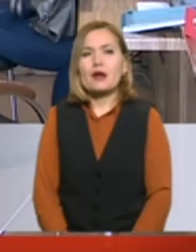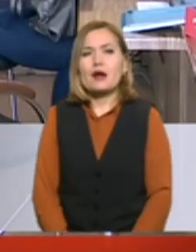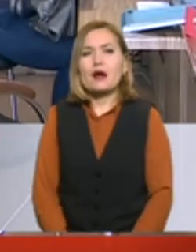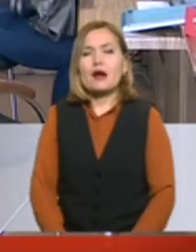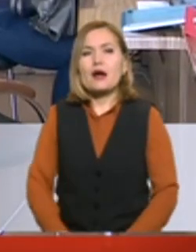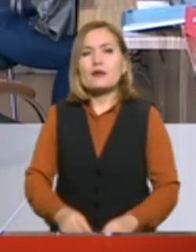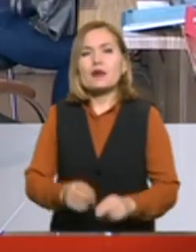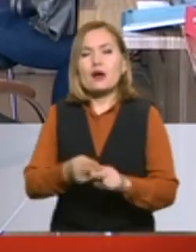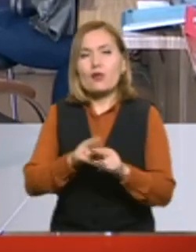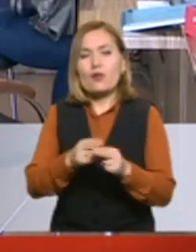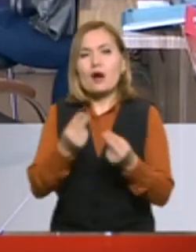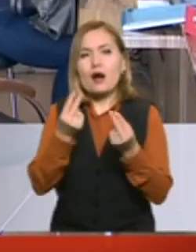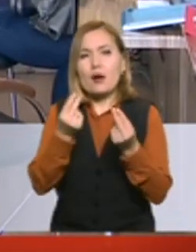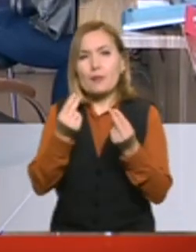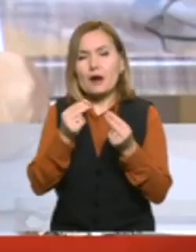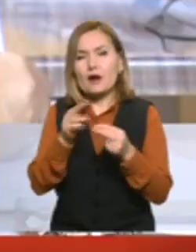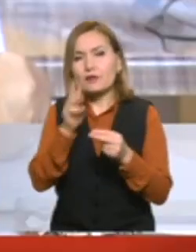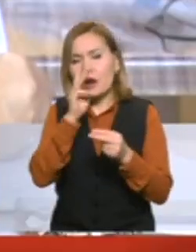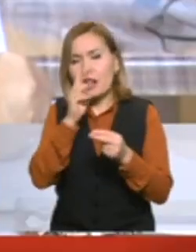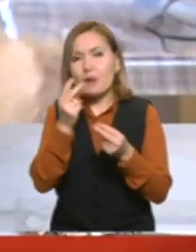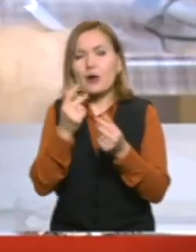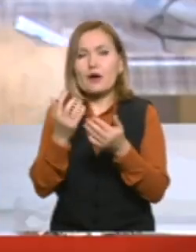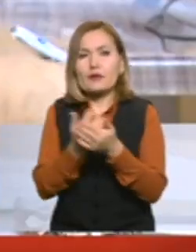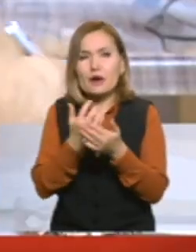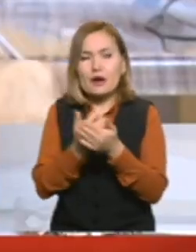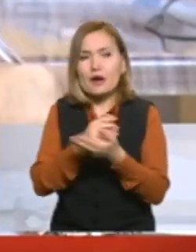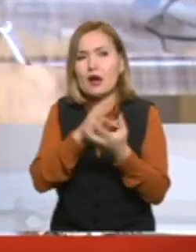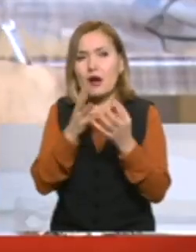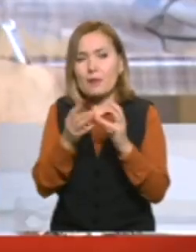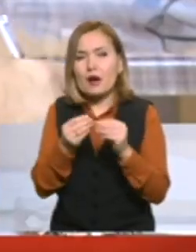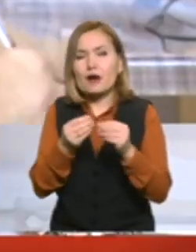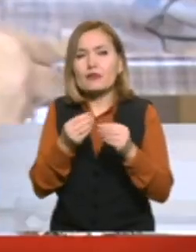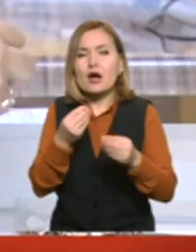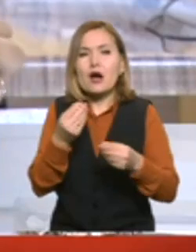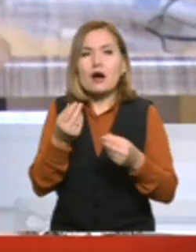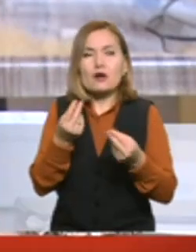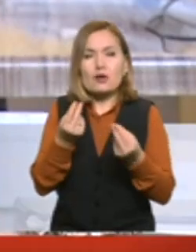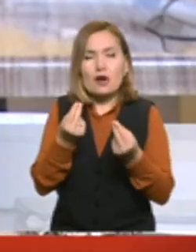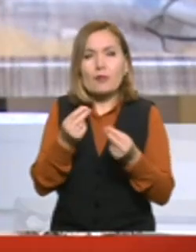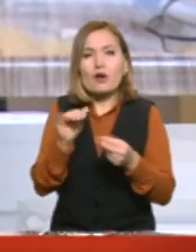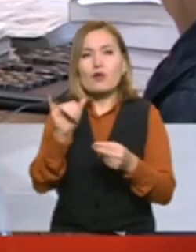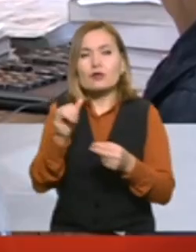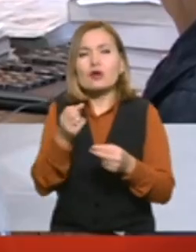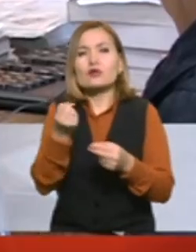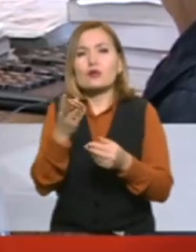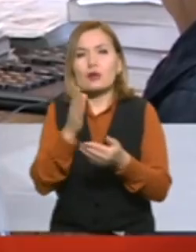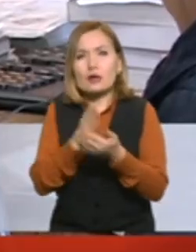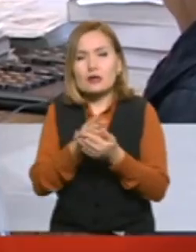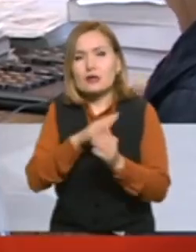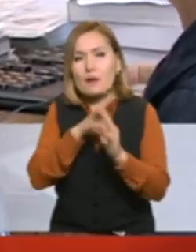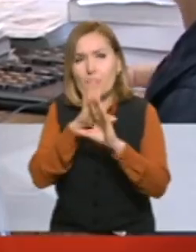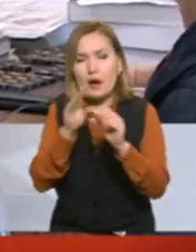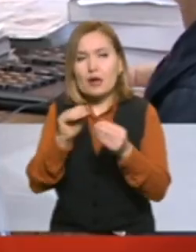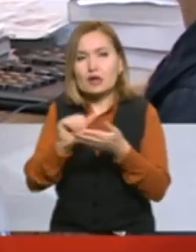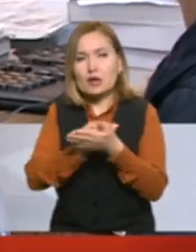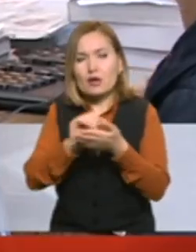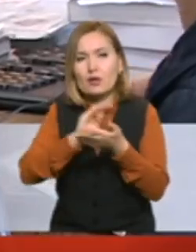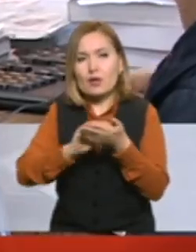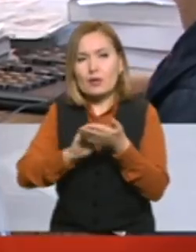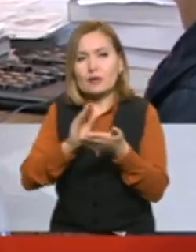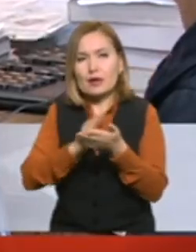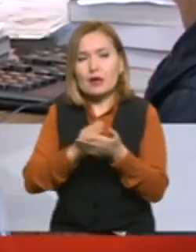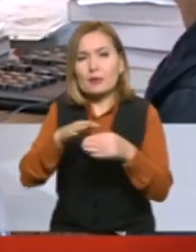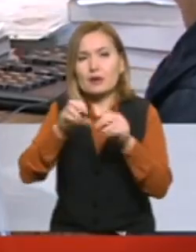Жалпыға бірдей декларациялау кезінде қанша қолмағал ақшаның барын көрсету қажет. Бүгін мемлекеттік кірістер комитеті мұның себебін